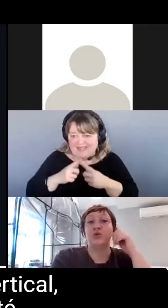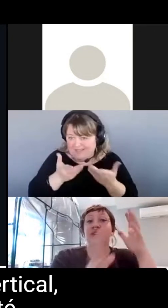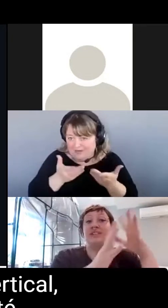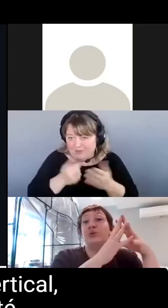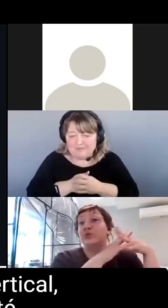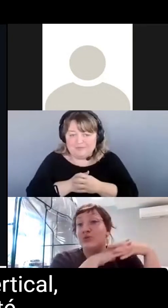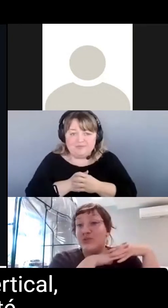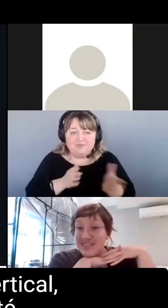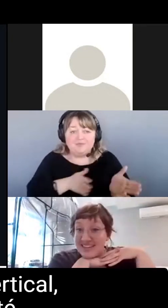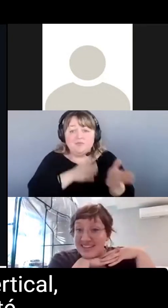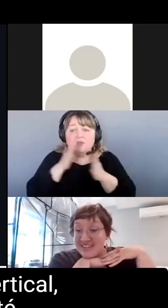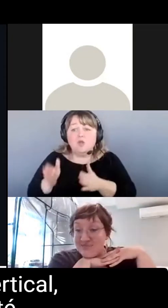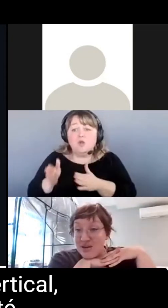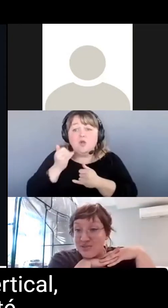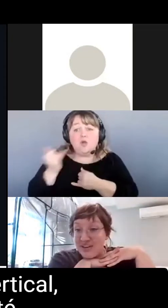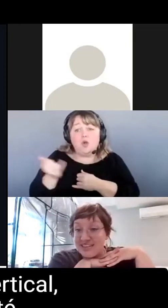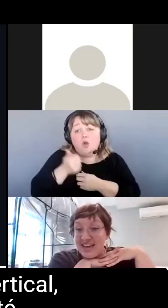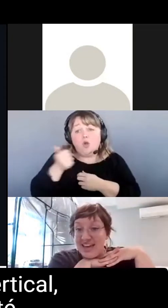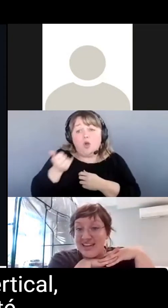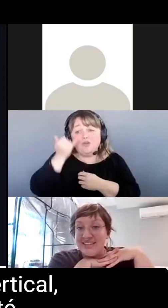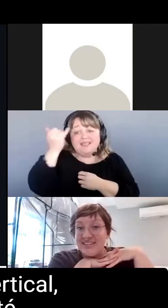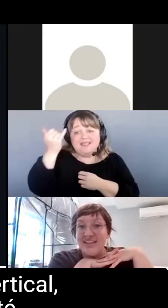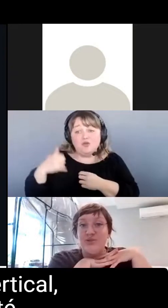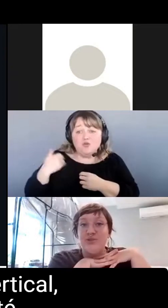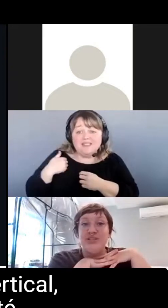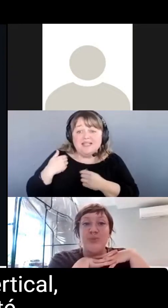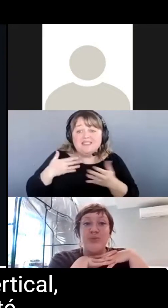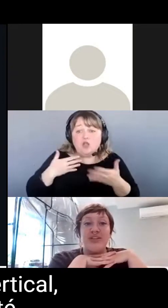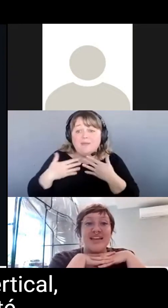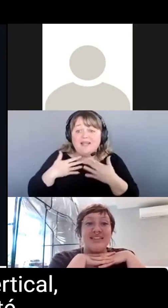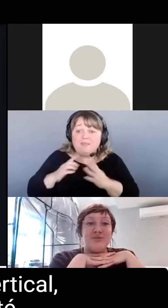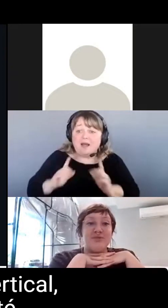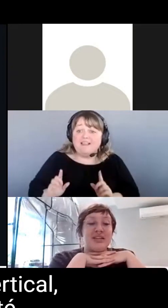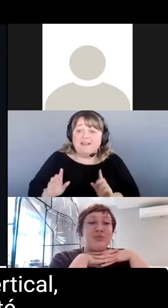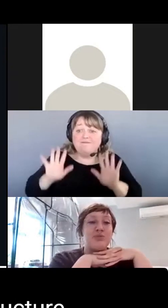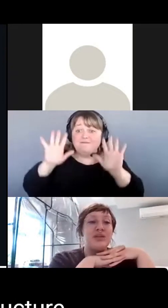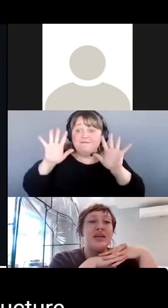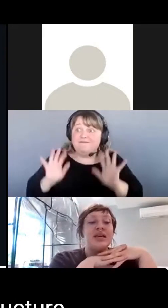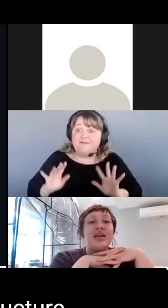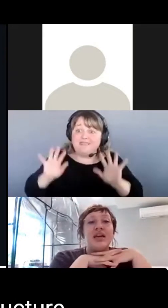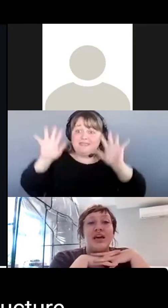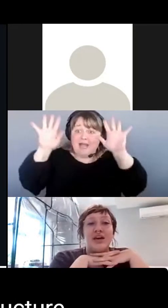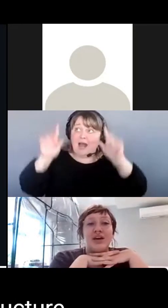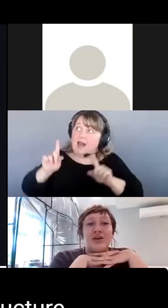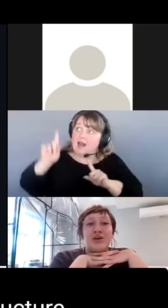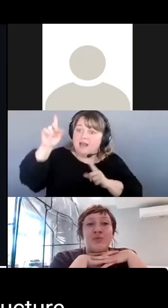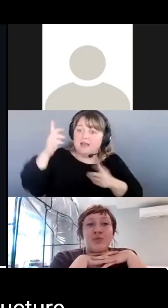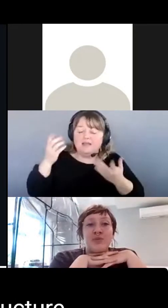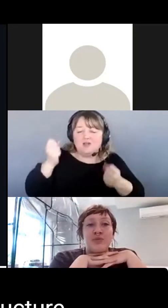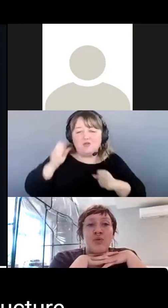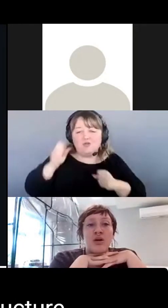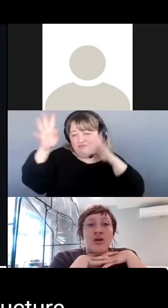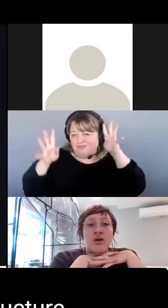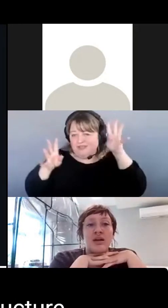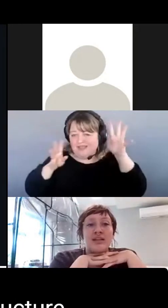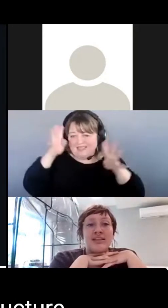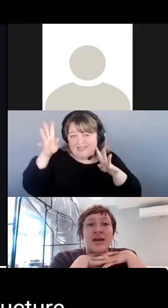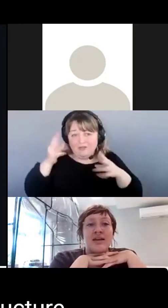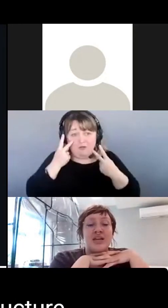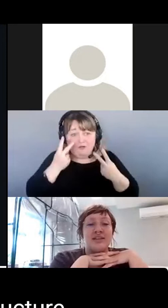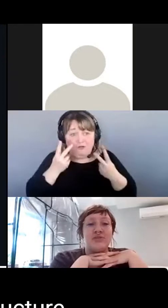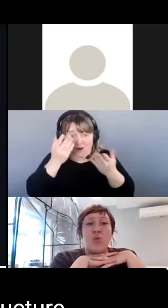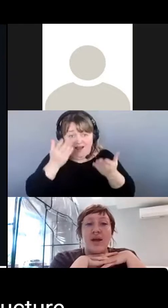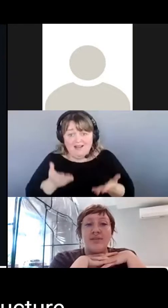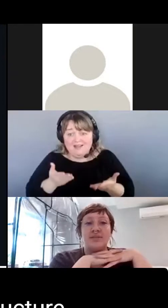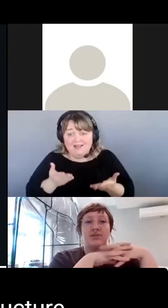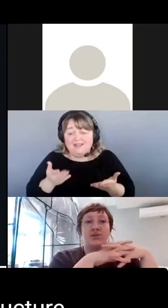Une autre façon d'utiliser l'espace vertical, c'est d'utiliser un peu de créativité. Puis, comme vous pouvez voir, l'image